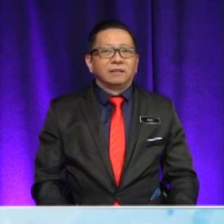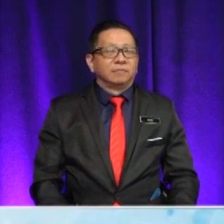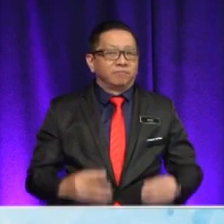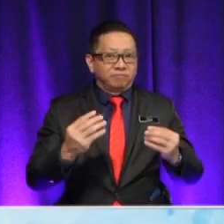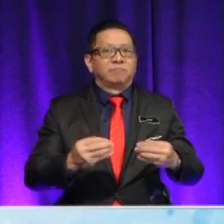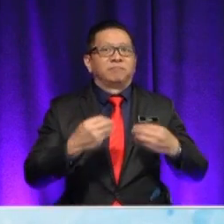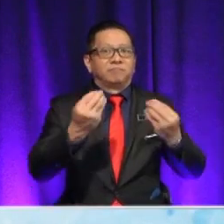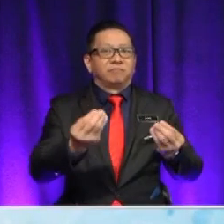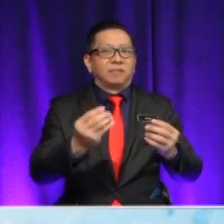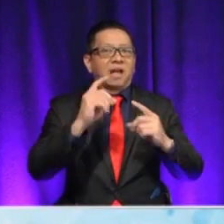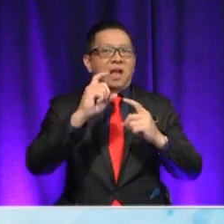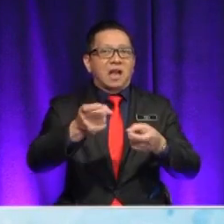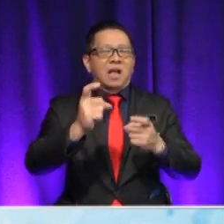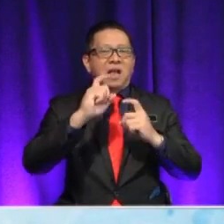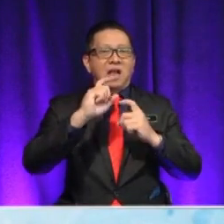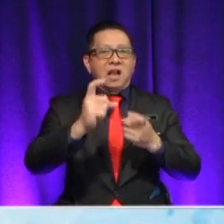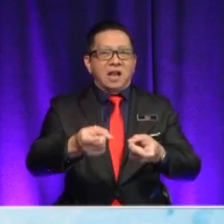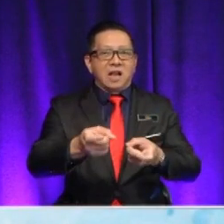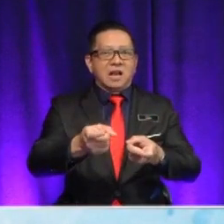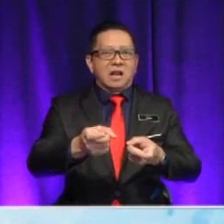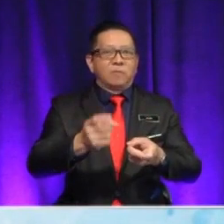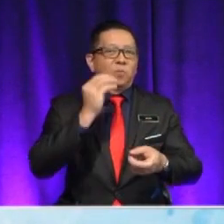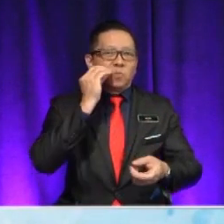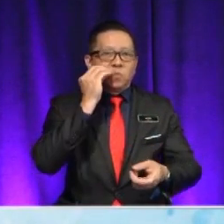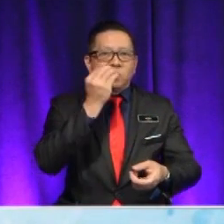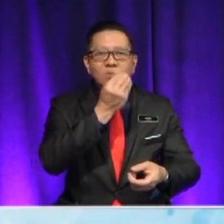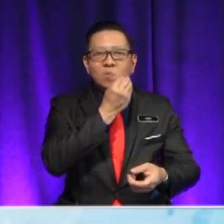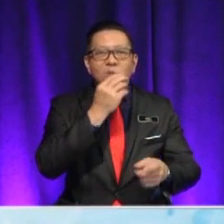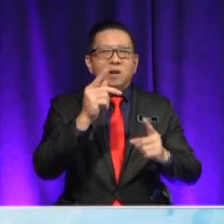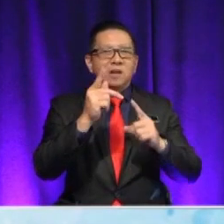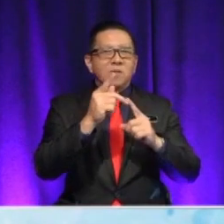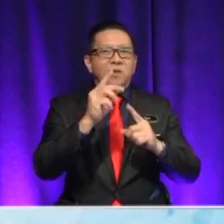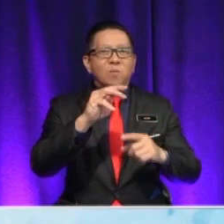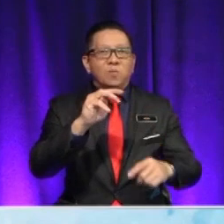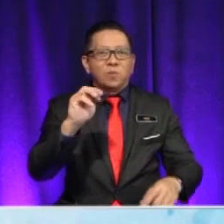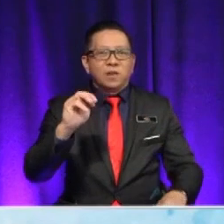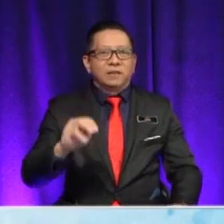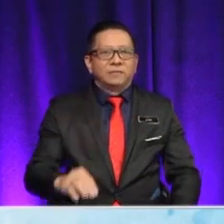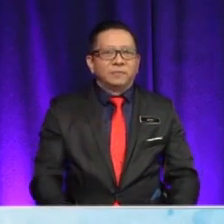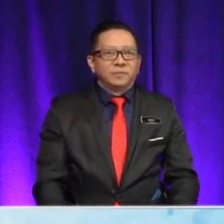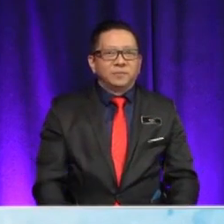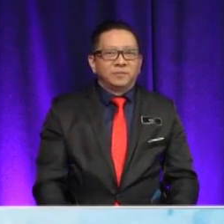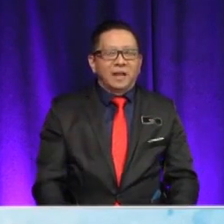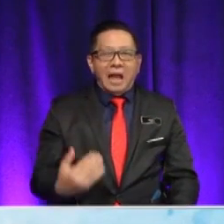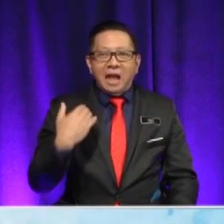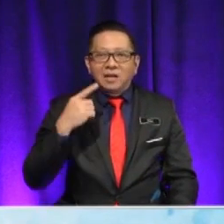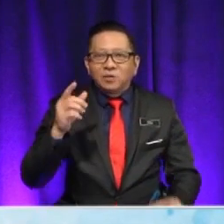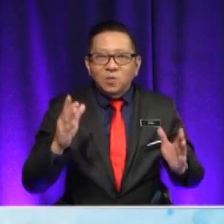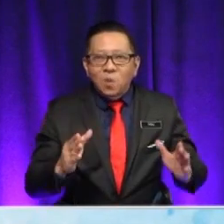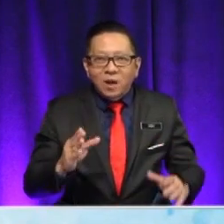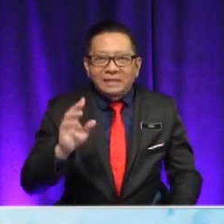bunga kepada anak-anak murid saya. Okey, silakan. Siapa tadi jawab? Si ada seorang tadi terjawab D, cikgu.